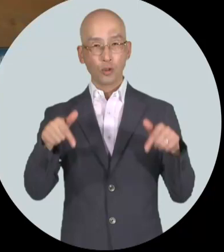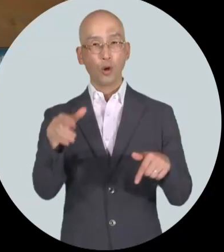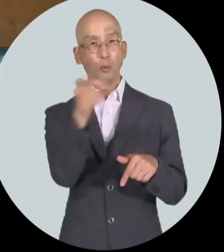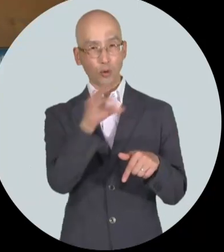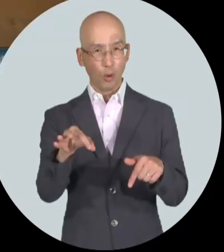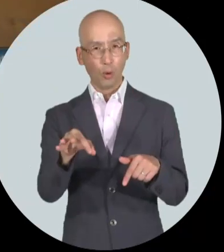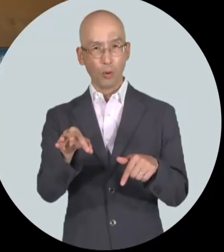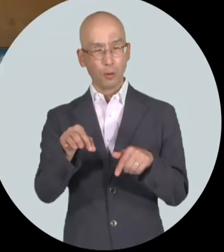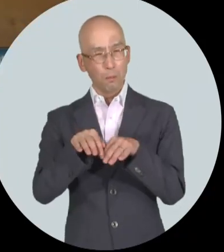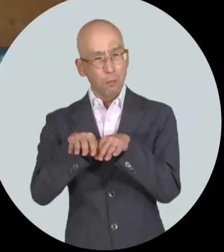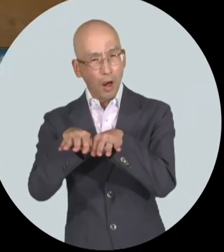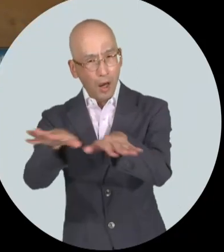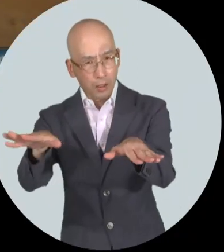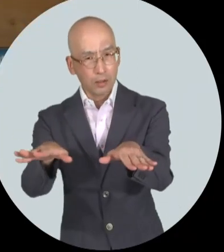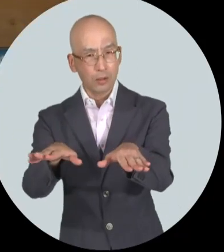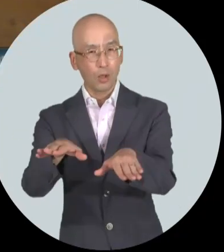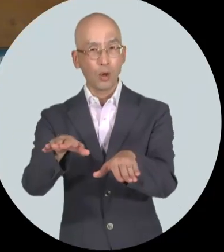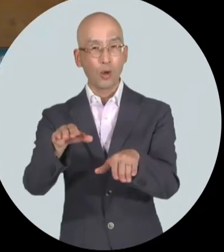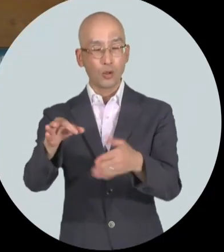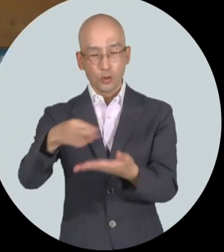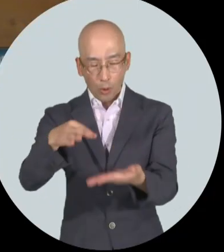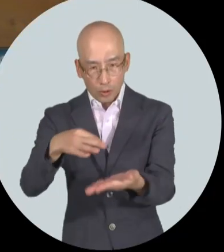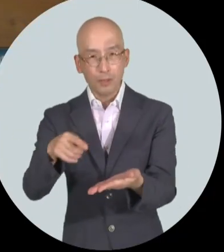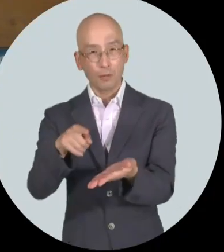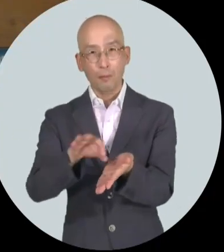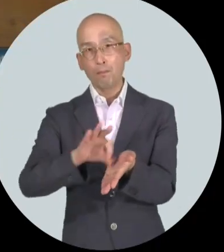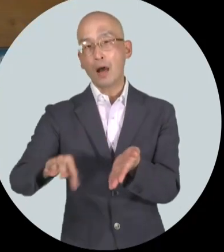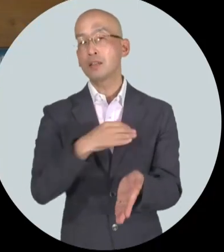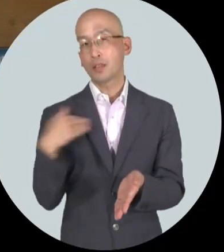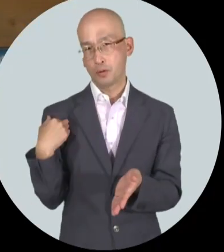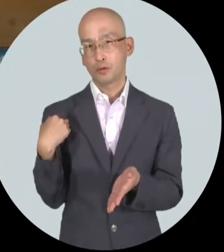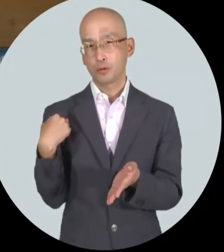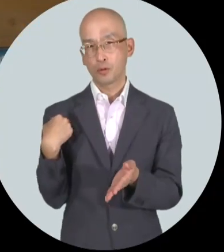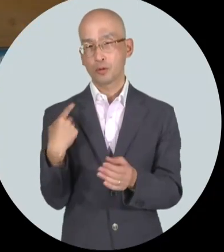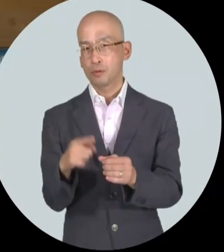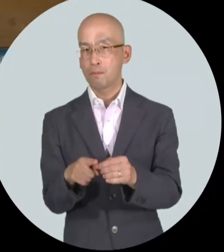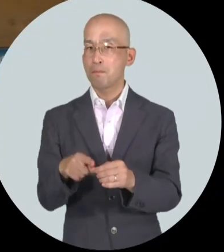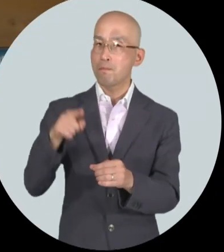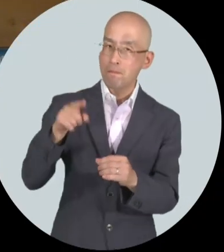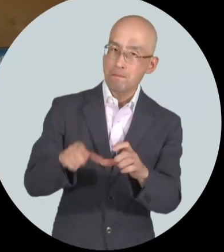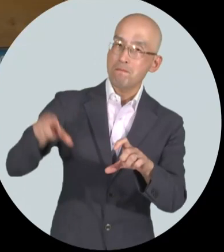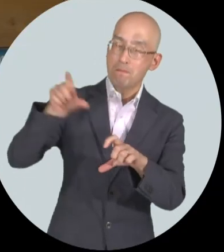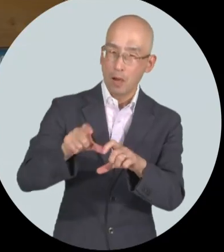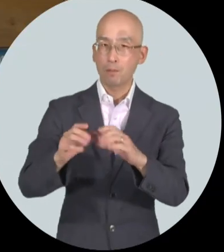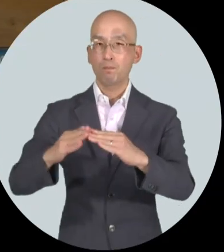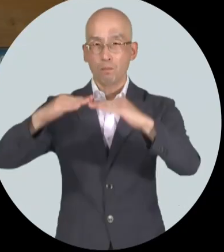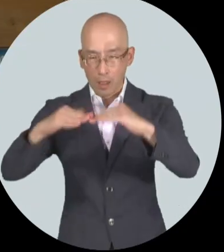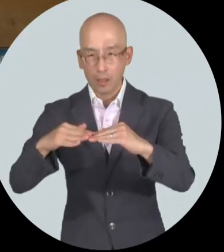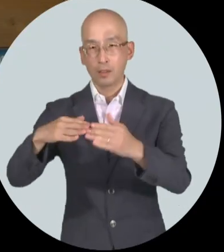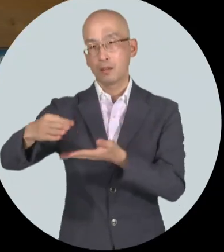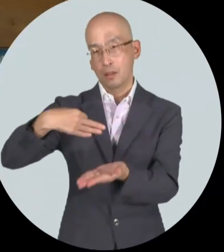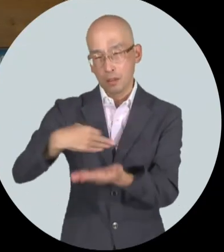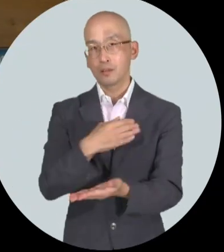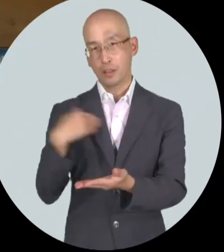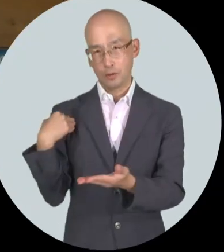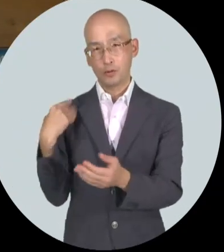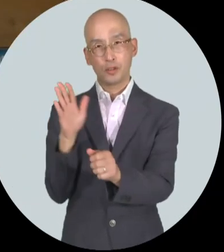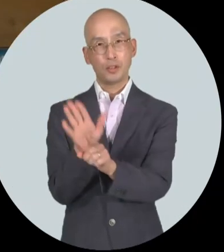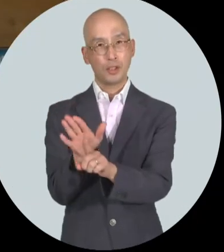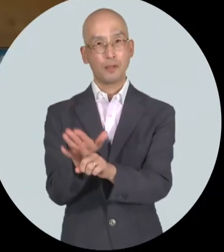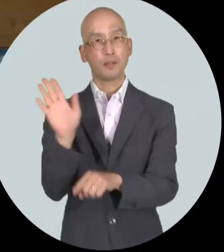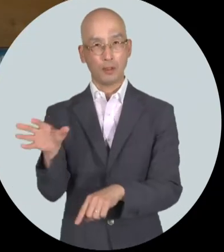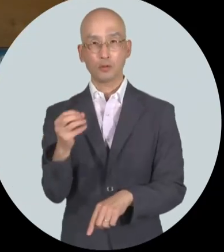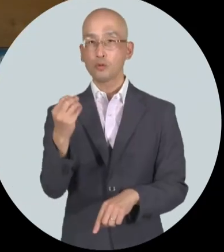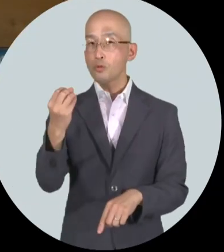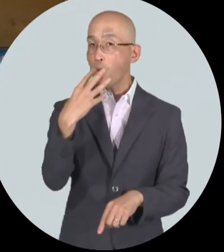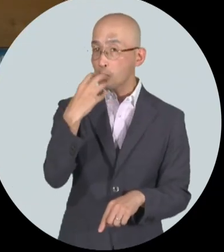と、商材としての訴求力を向上させて、さらなる輸出拡大を図るということで支援するものでございまして、